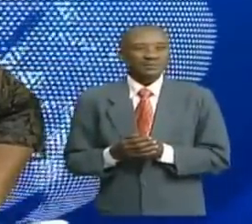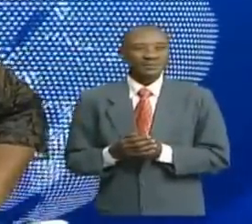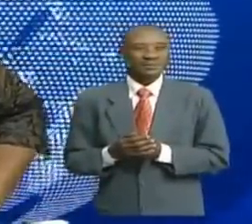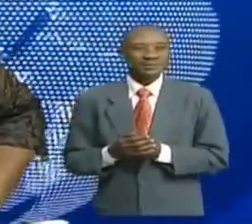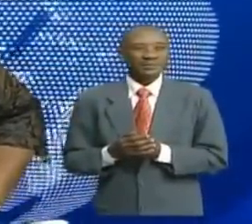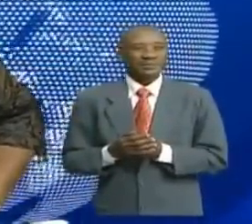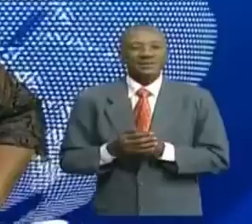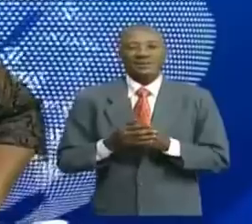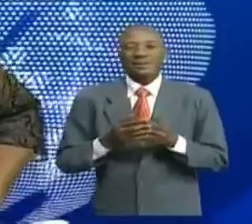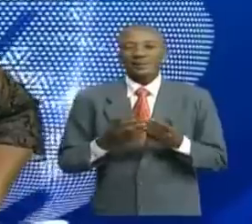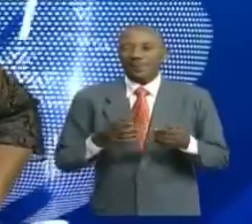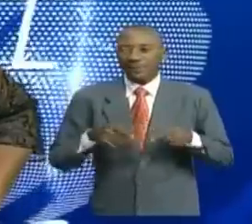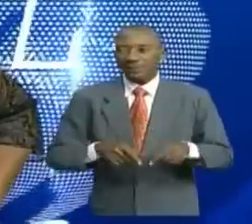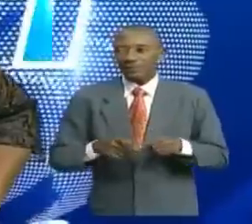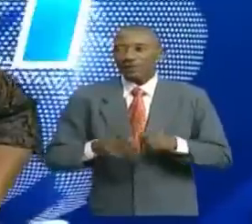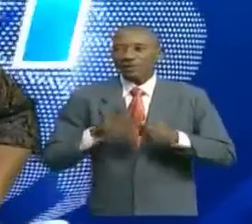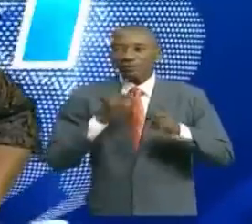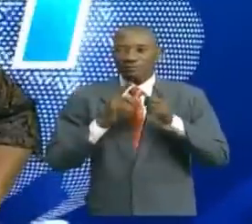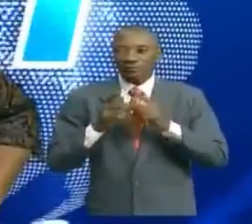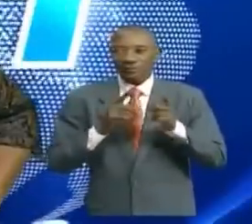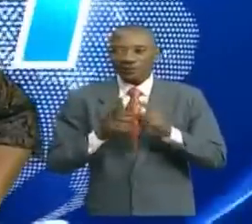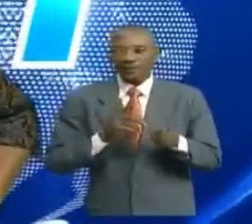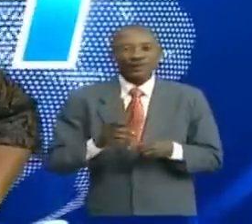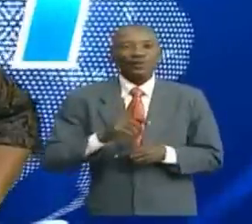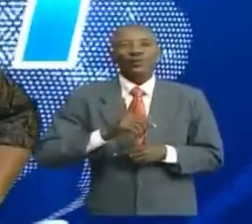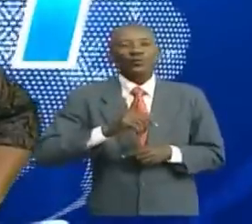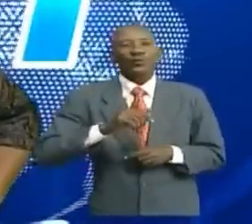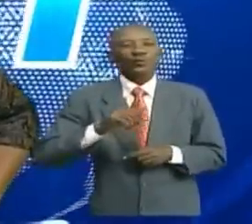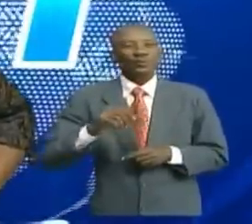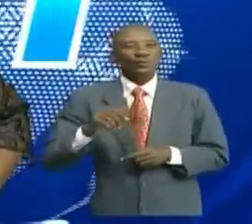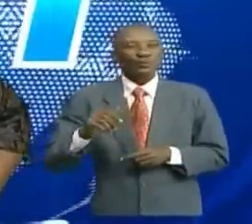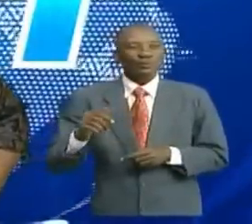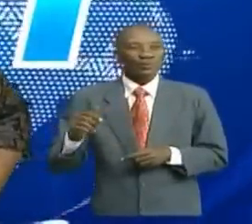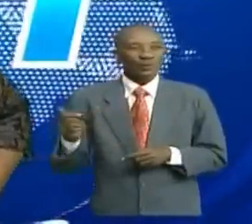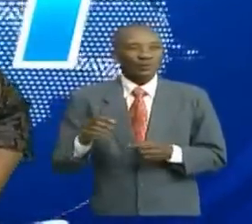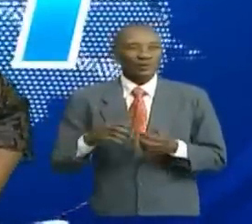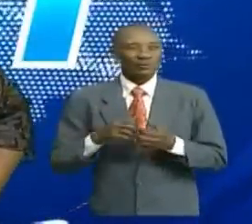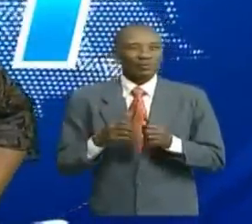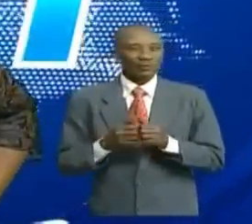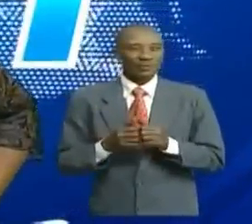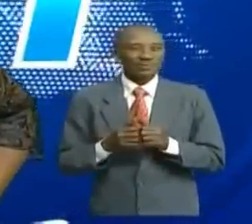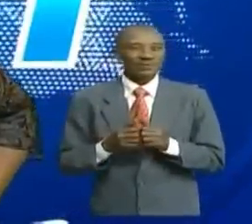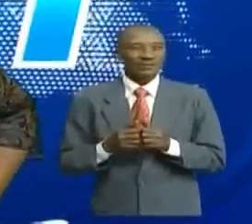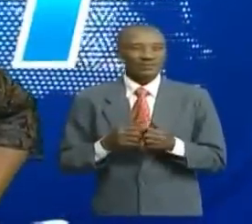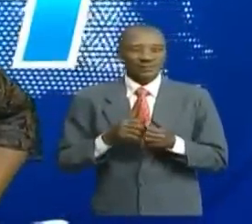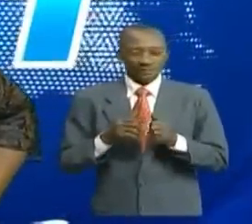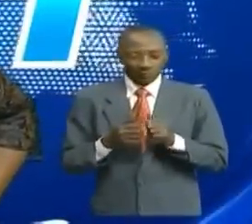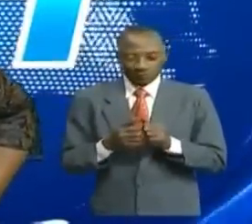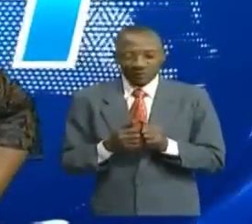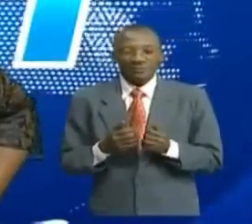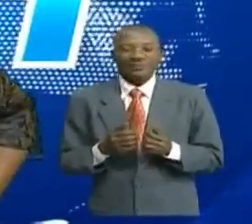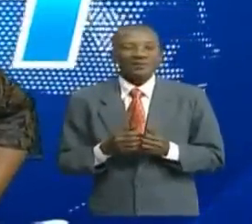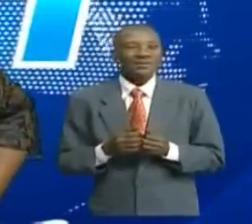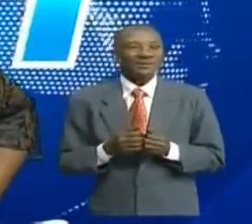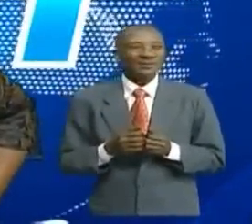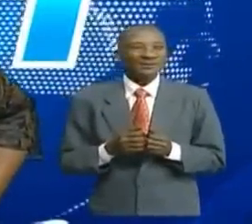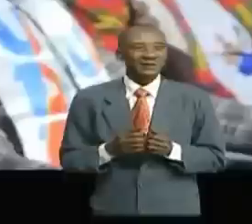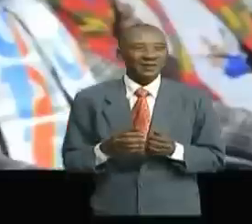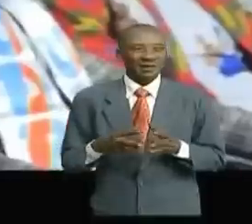nouveaux cadres du parti qui vont conduire le membre jusqu'aux élections.